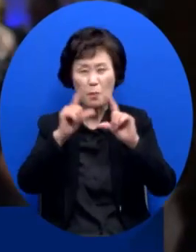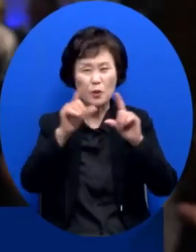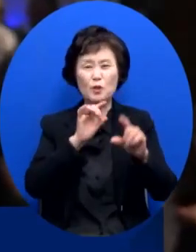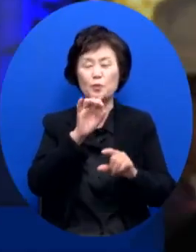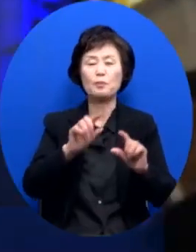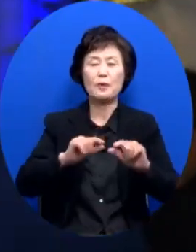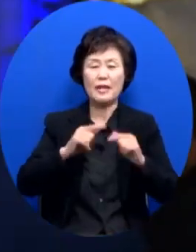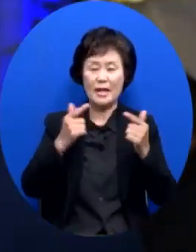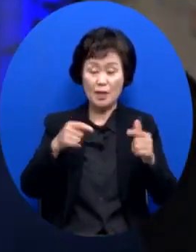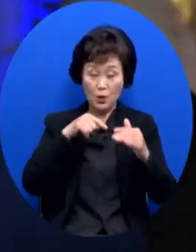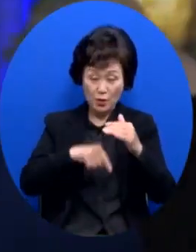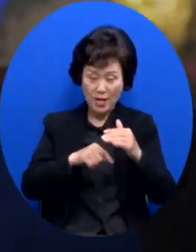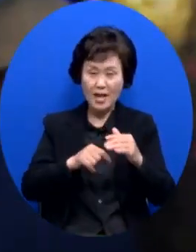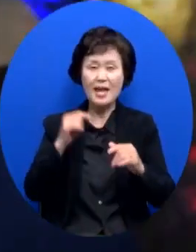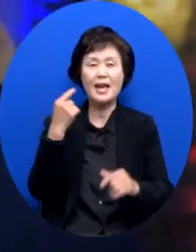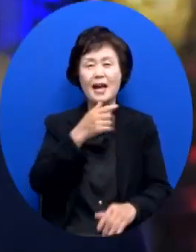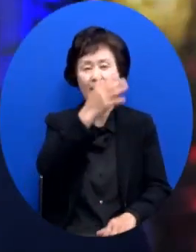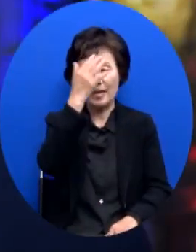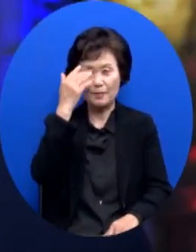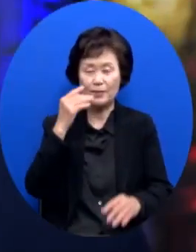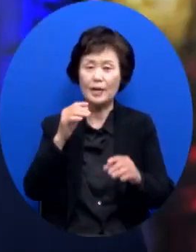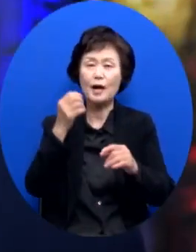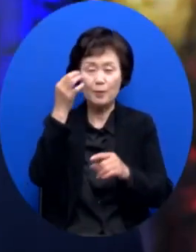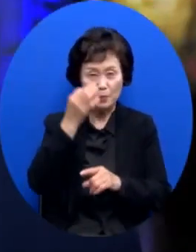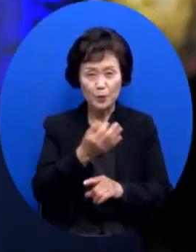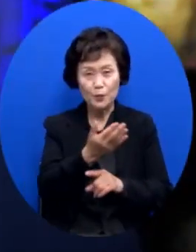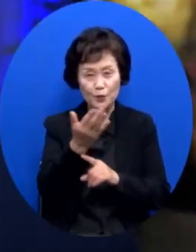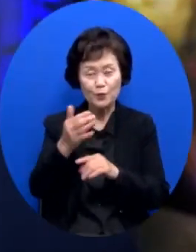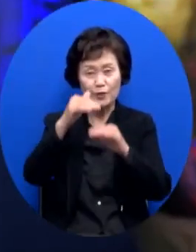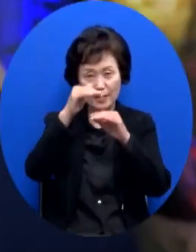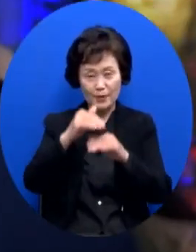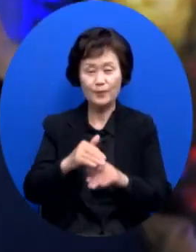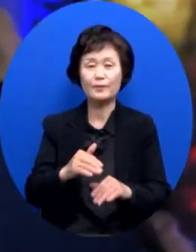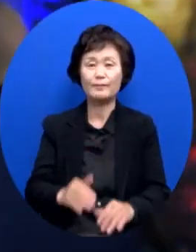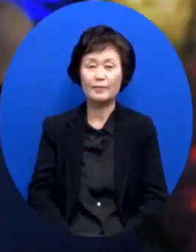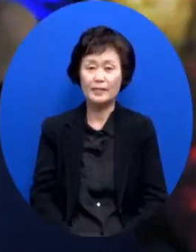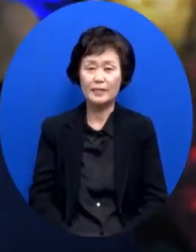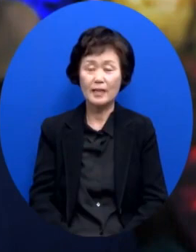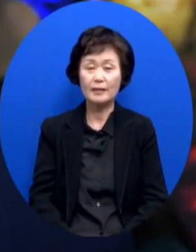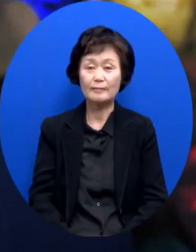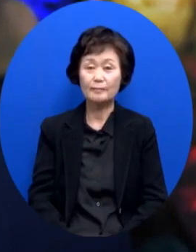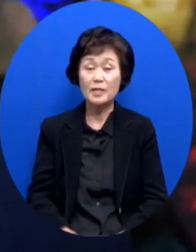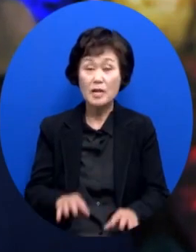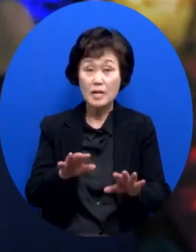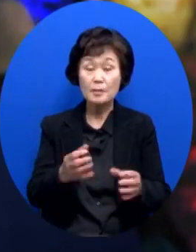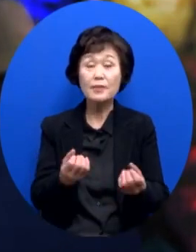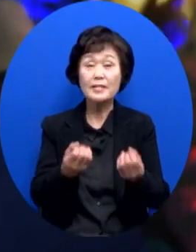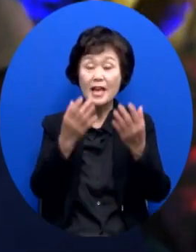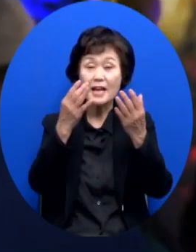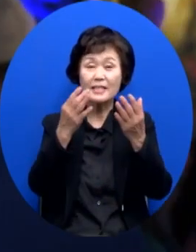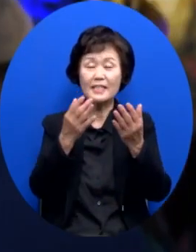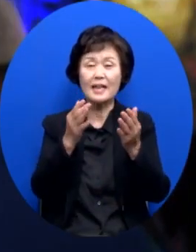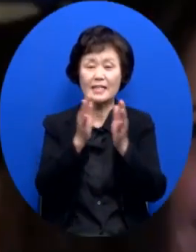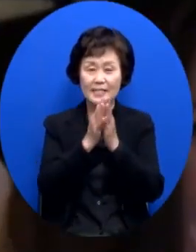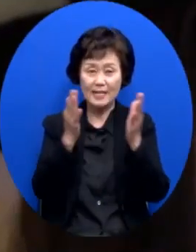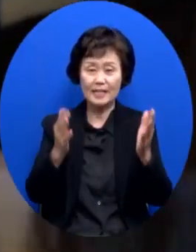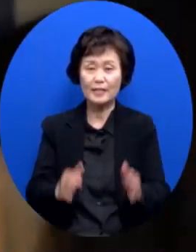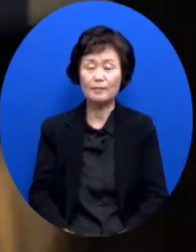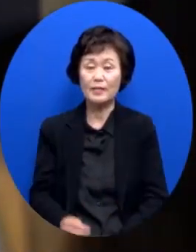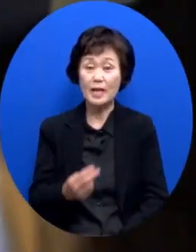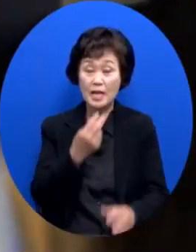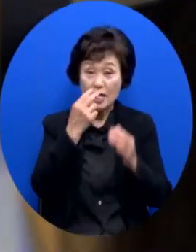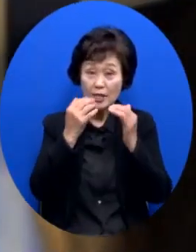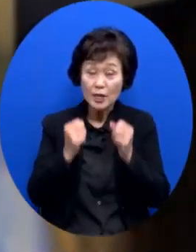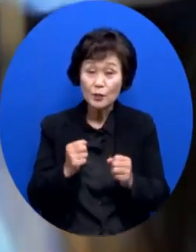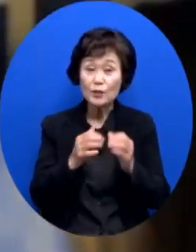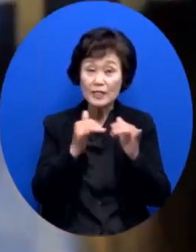true tonight. 마이크 에반스가 설립한 시온의 친구들 박물관이 이번 행사를 주관했습니다. 홀로코스트